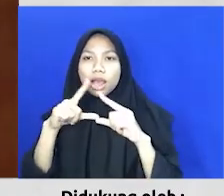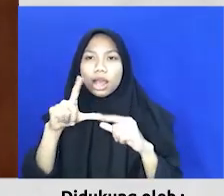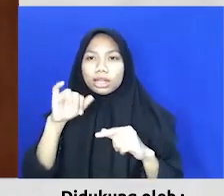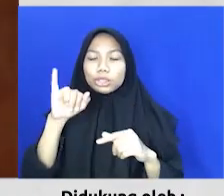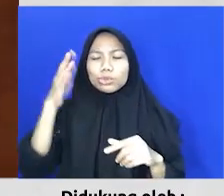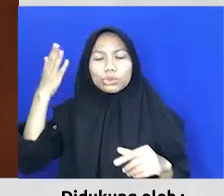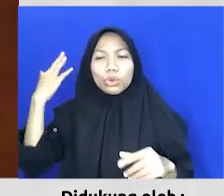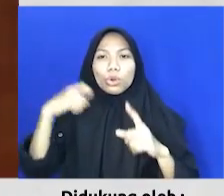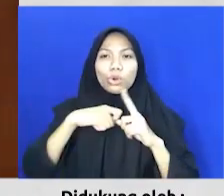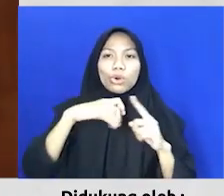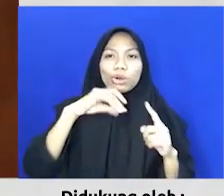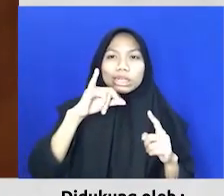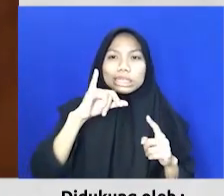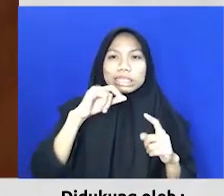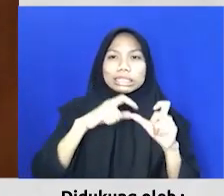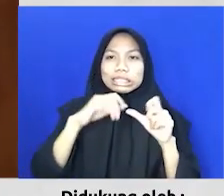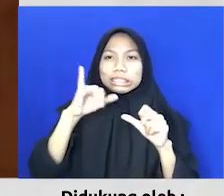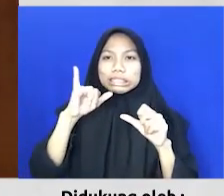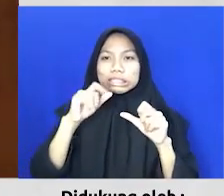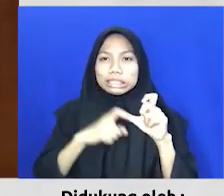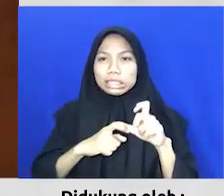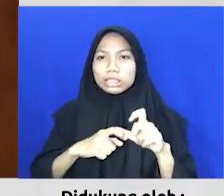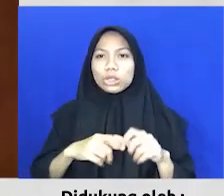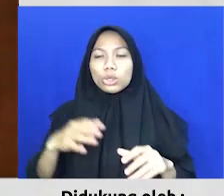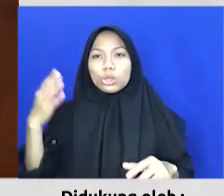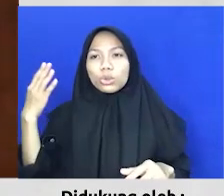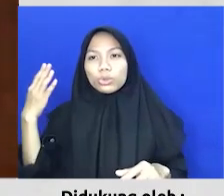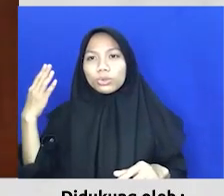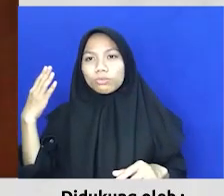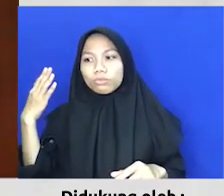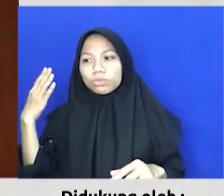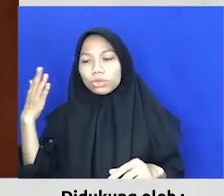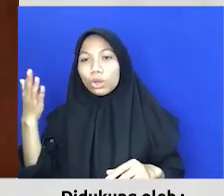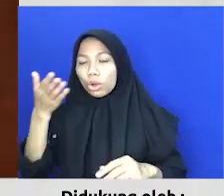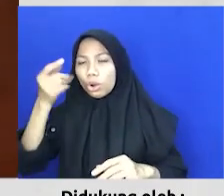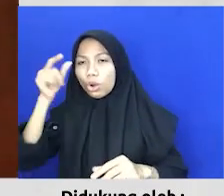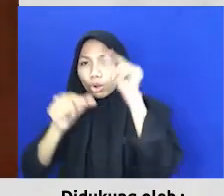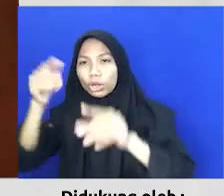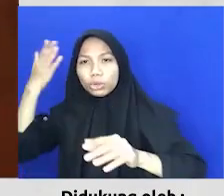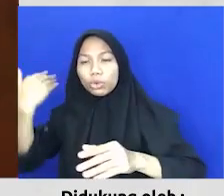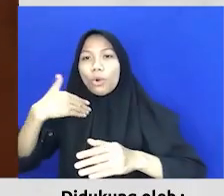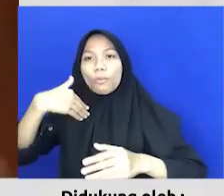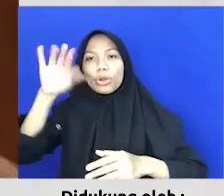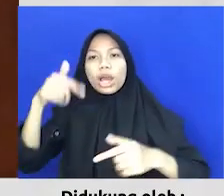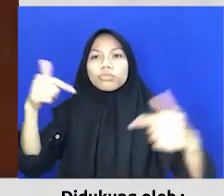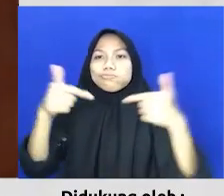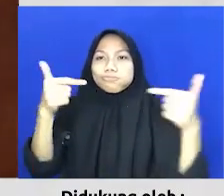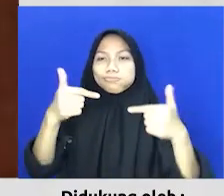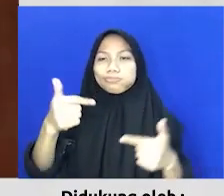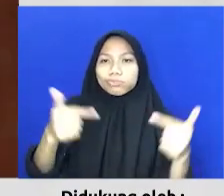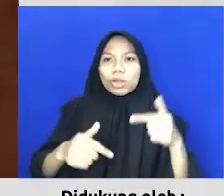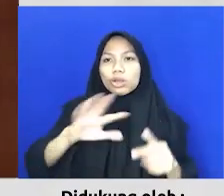itu diangkat oleh dia dalam krisis kan. Nah mulanya pada waktu itu kan film Indonesia tidak dapat